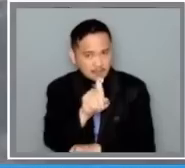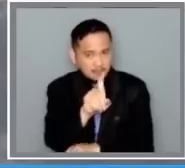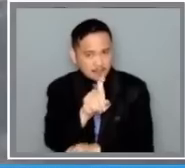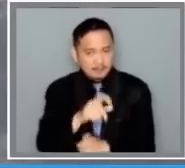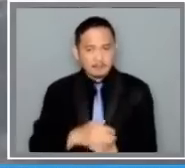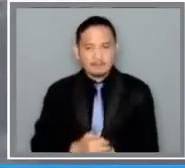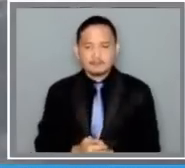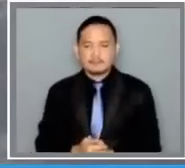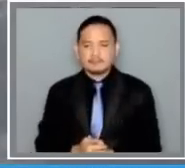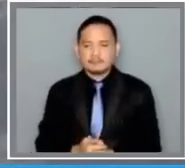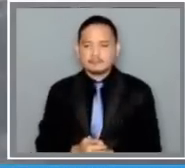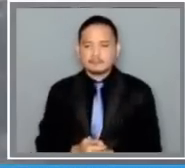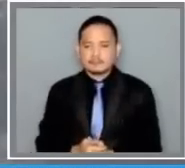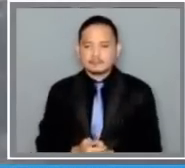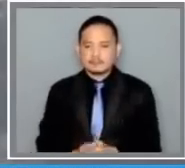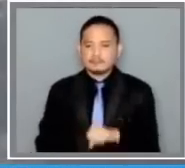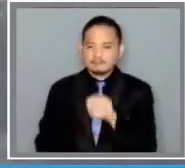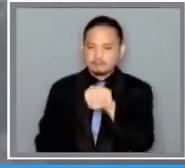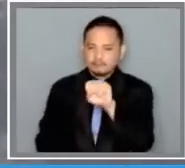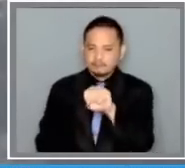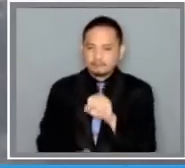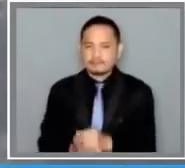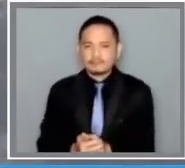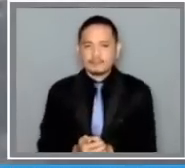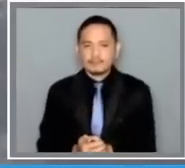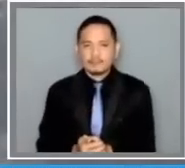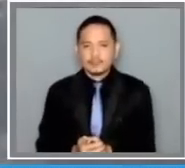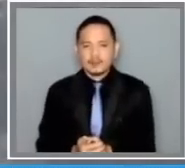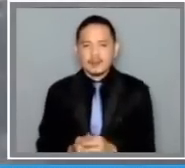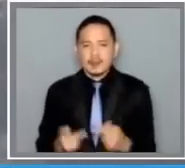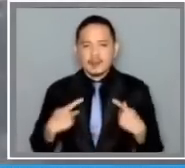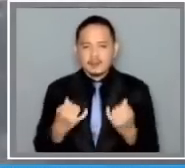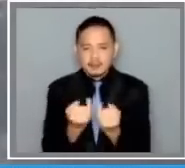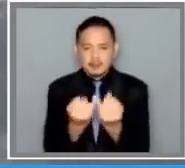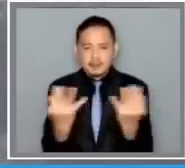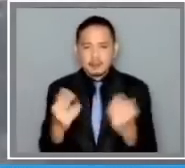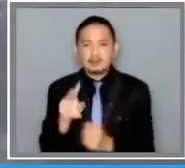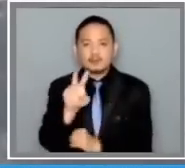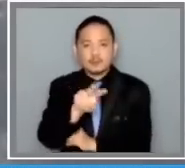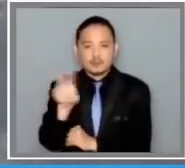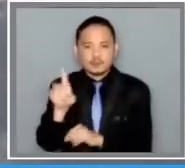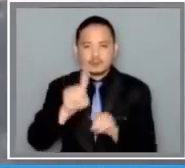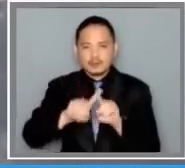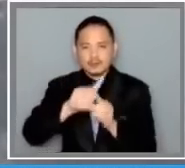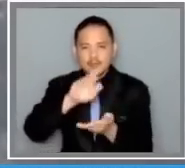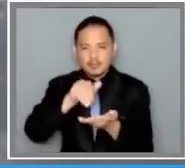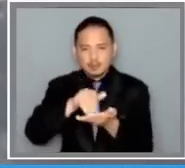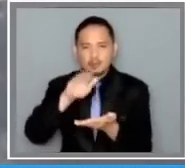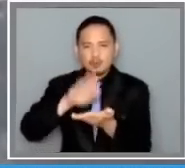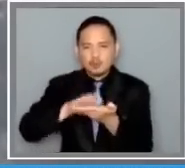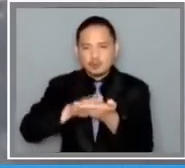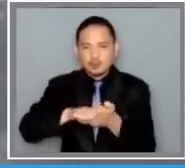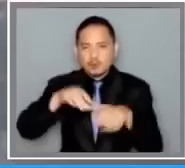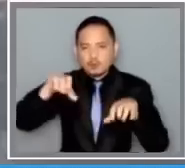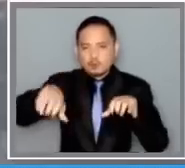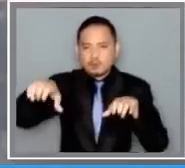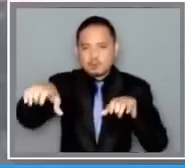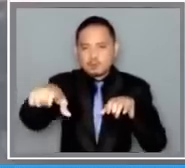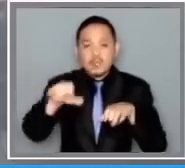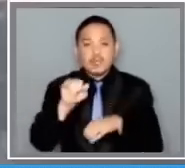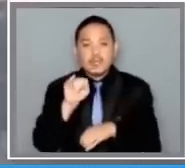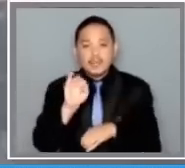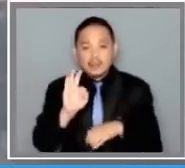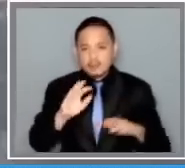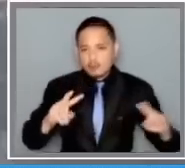Sa ngayon, Connie, nananatili pa rin sa 22 evacuation centers yung mga apektadong pamilya o yung mga nakatira doon sa